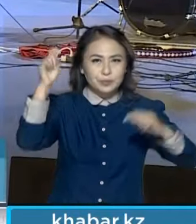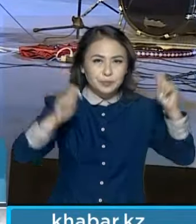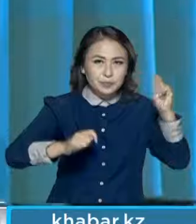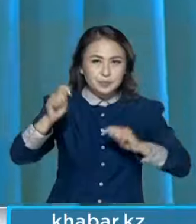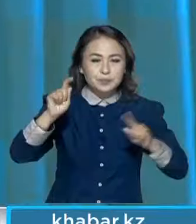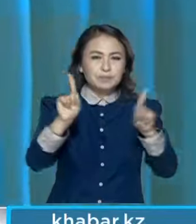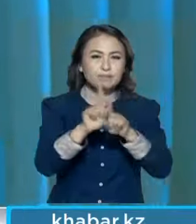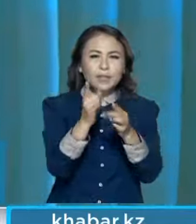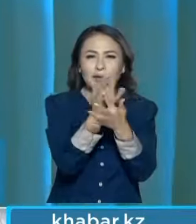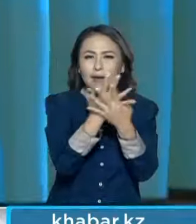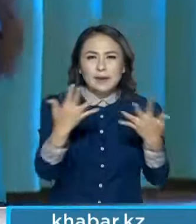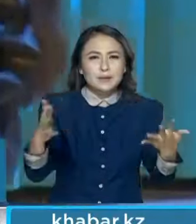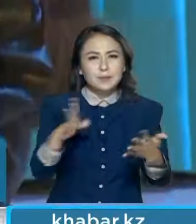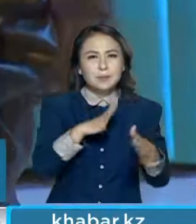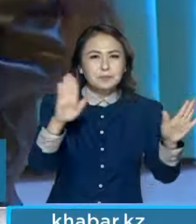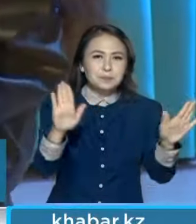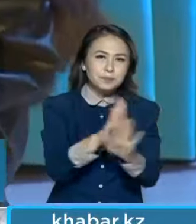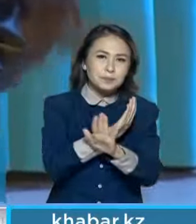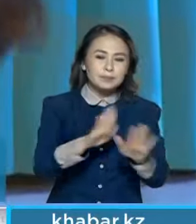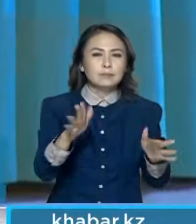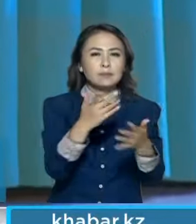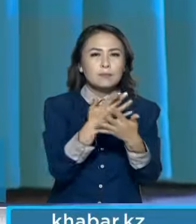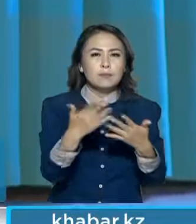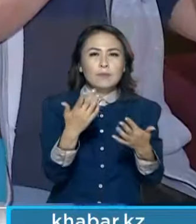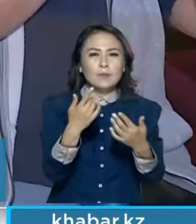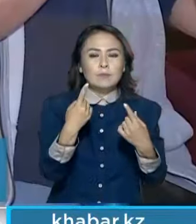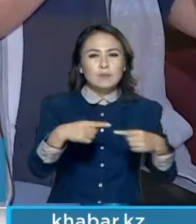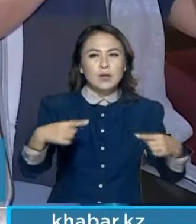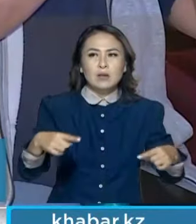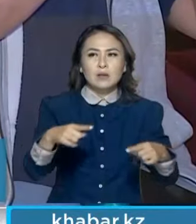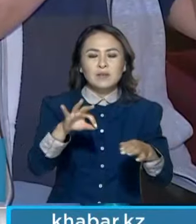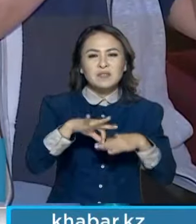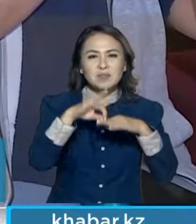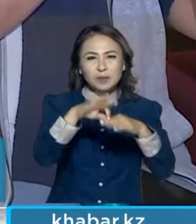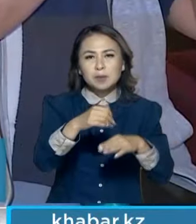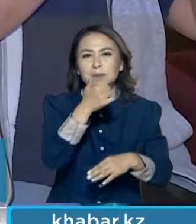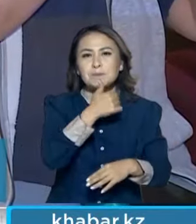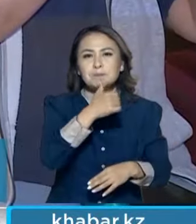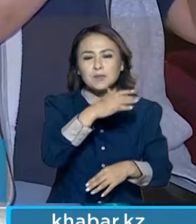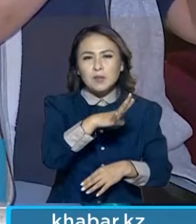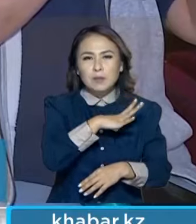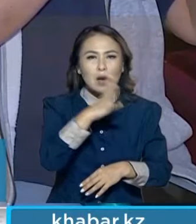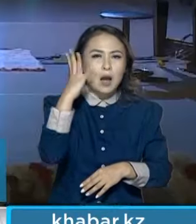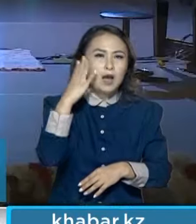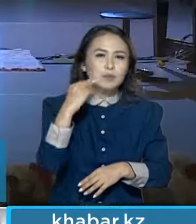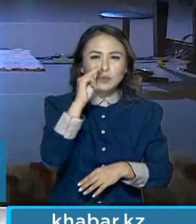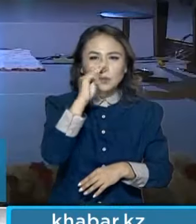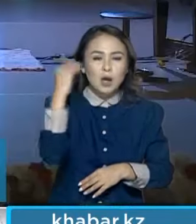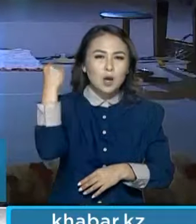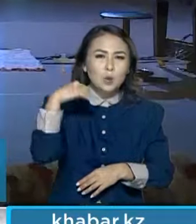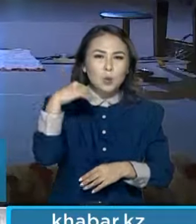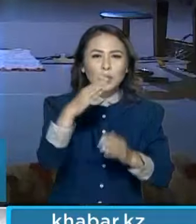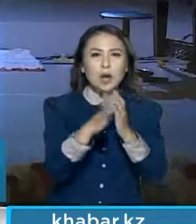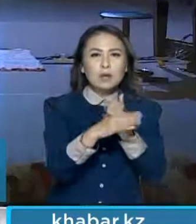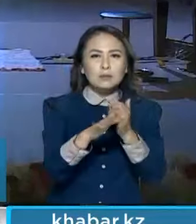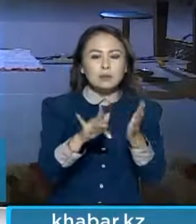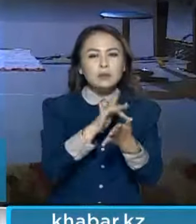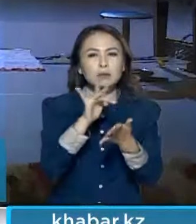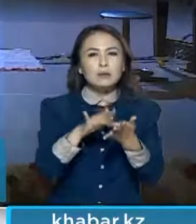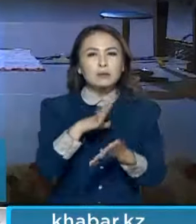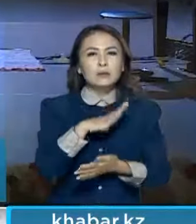Олар түрлі жанрды ән айтып және аспаппен шығарма орындап бақтарын сынады. Алдағы уақытта Алматы, Шымкент, Ақтөбе және